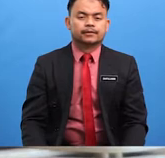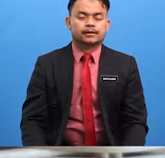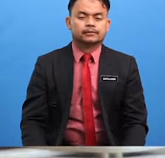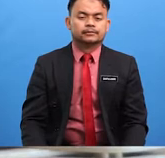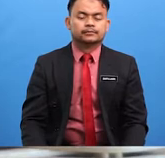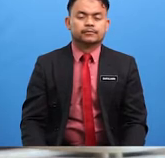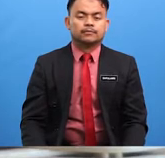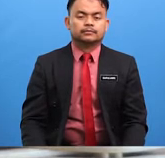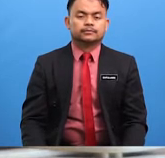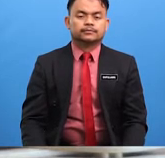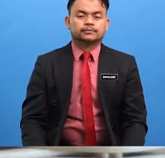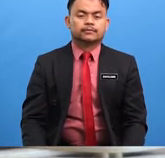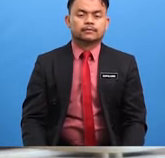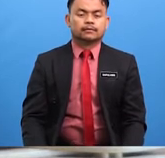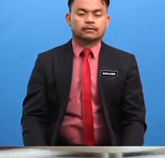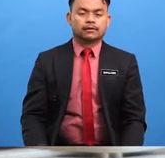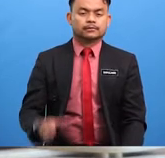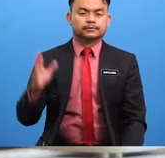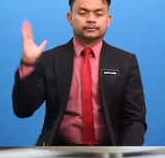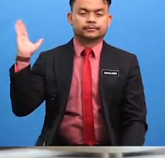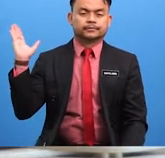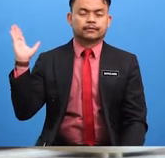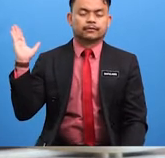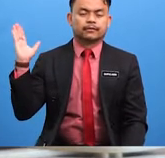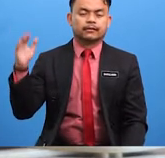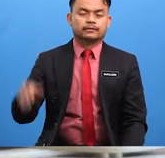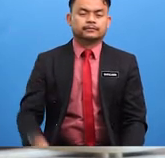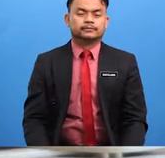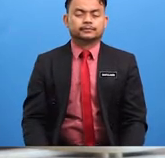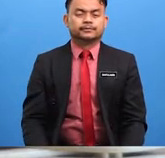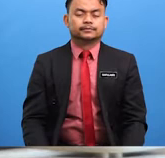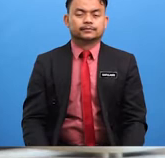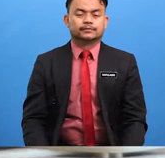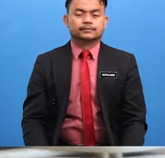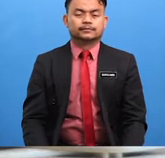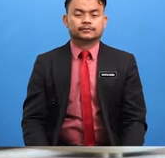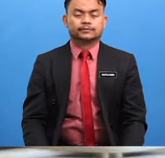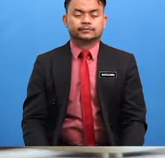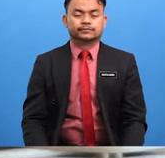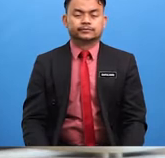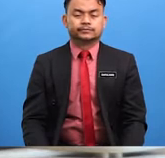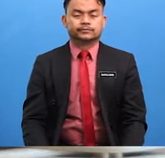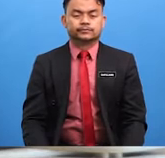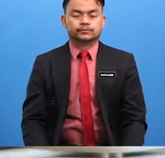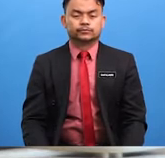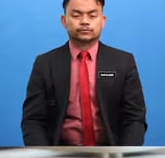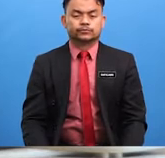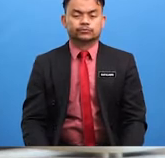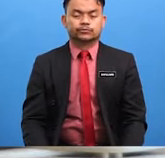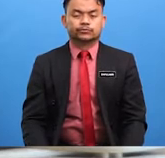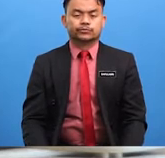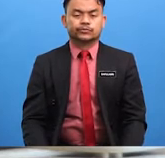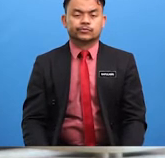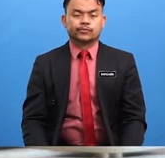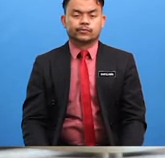bakul. Rotan sega digunakan untuk pembentukan bingkai dan tangkai. Dari segi alatan pula, anyaman